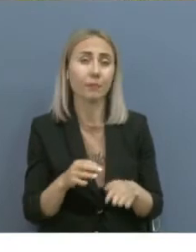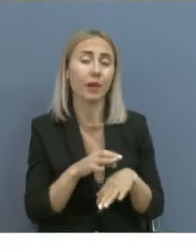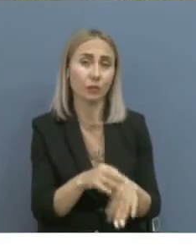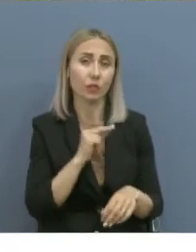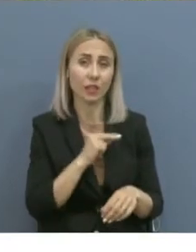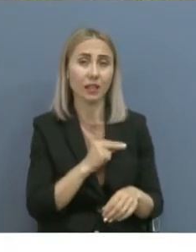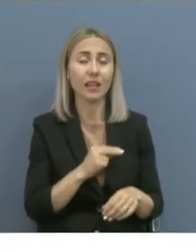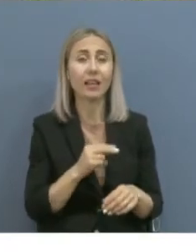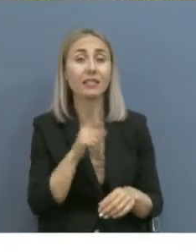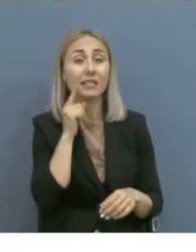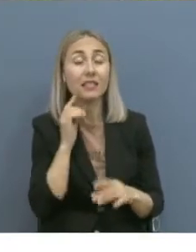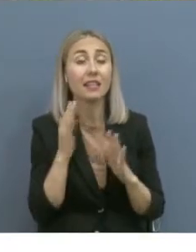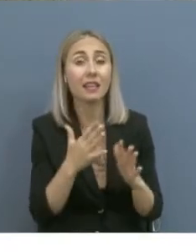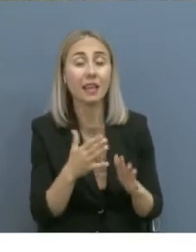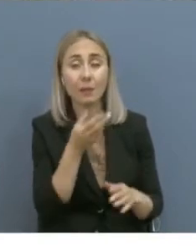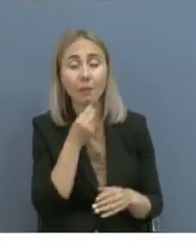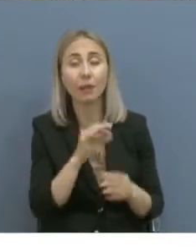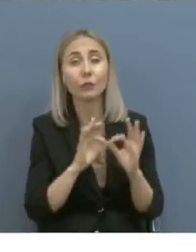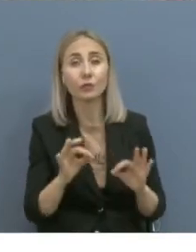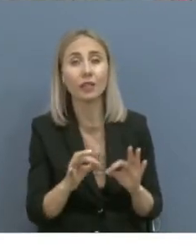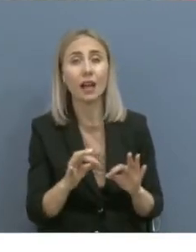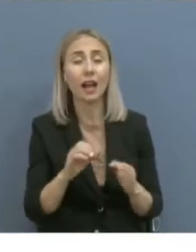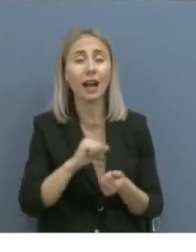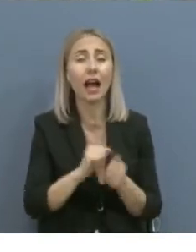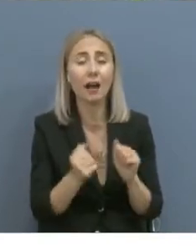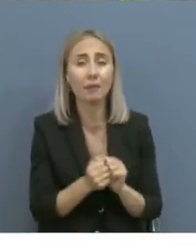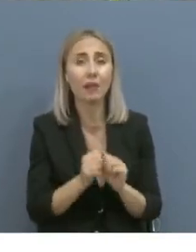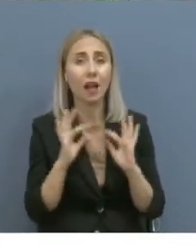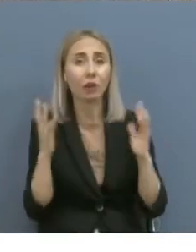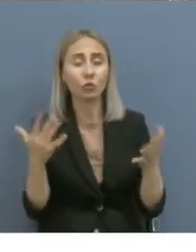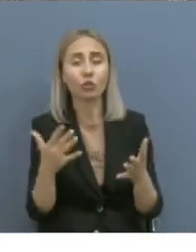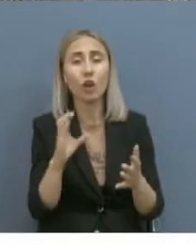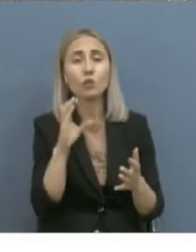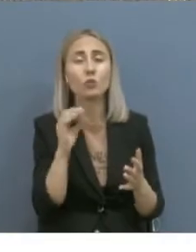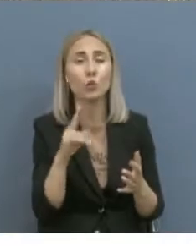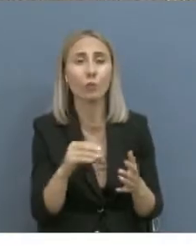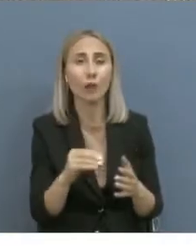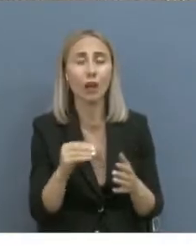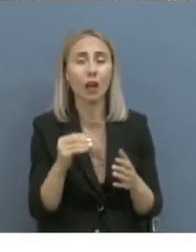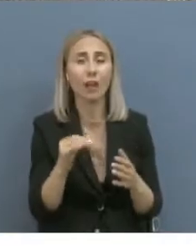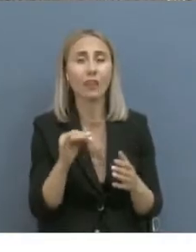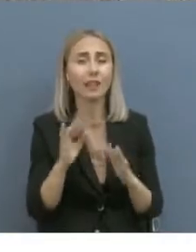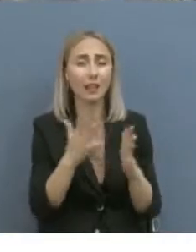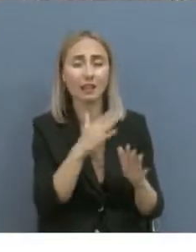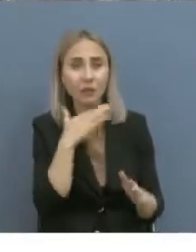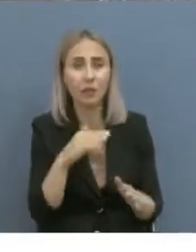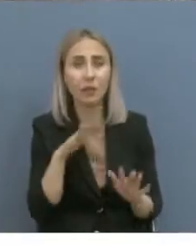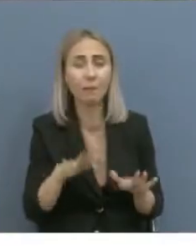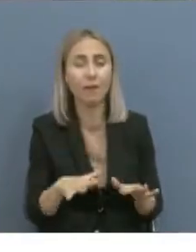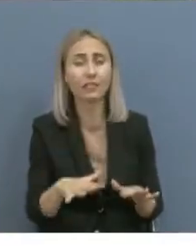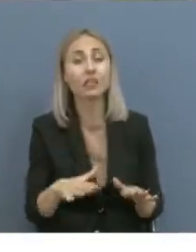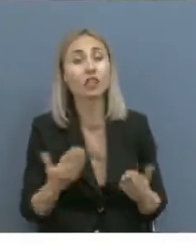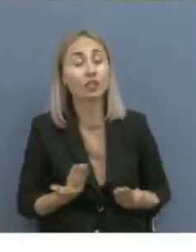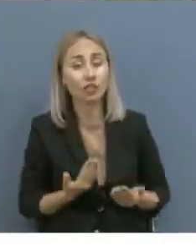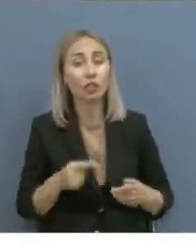Каменка селосының төңірегі шағын таулар және ну орманмен көмкерілген. Демек жергілікті жұртшылық табиғат ананың саясын сезінуде. Бұған қоса